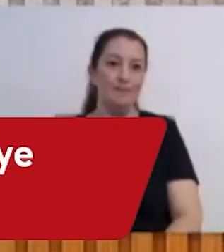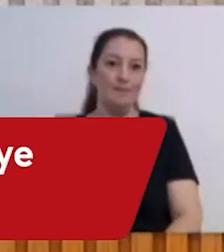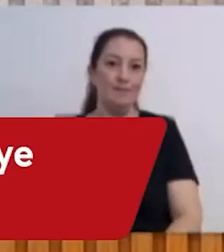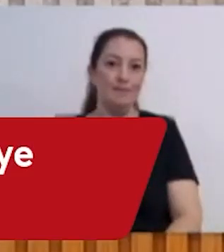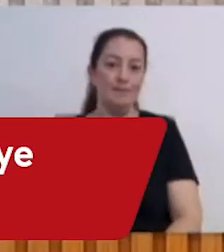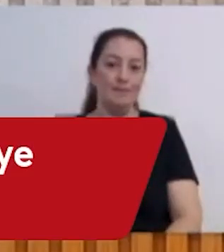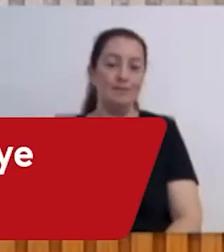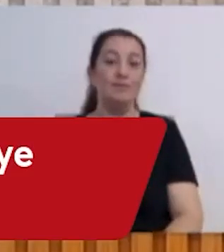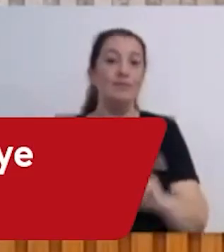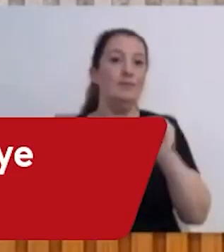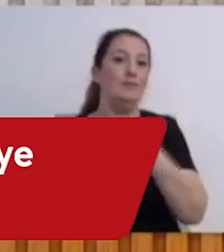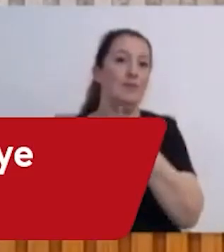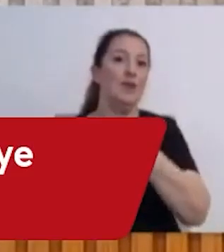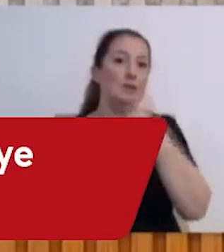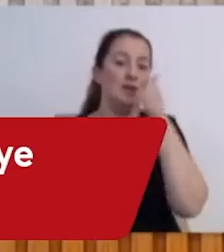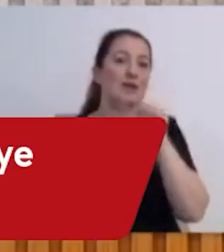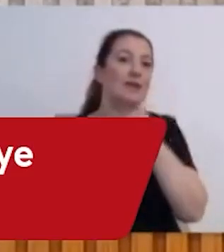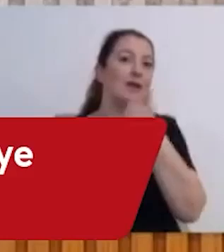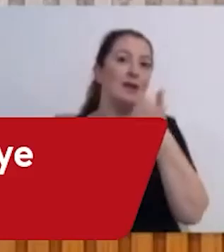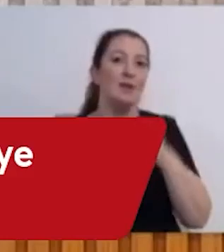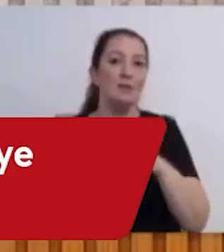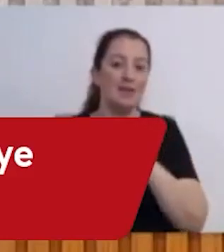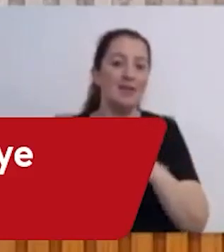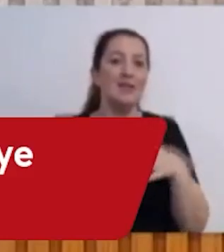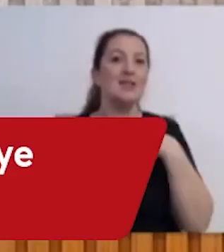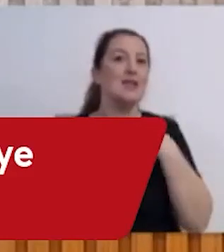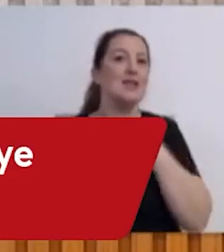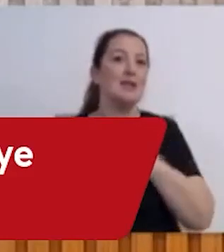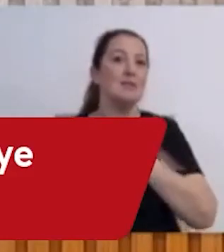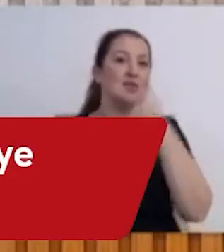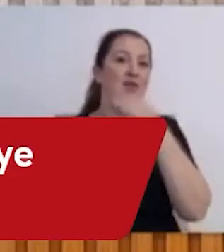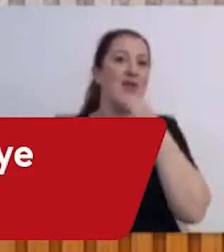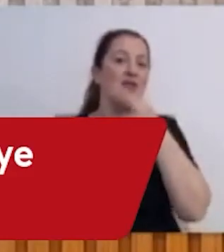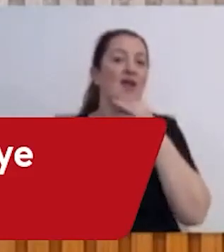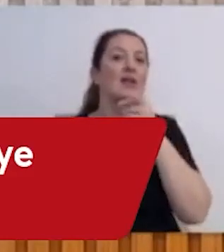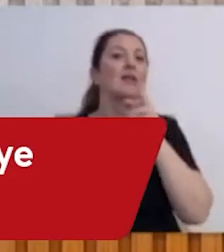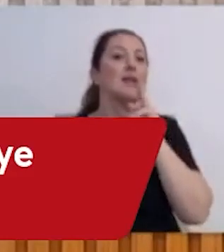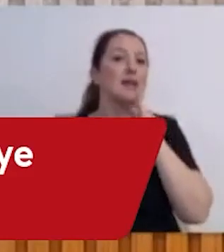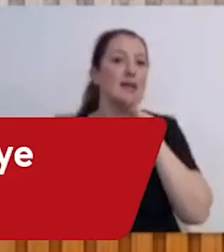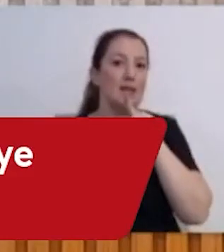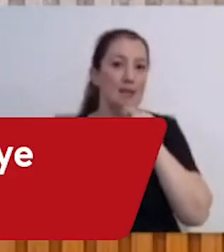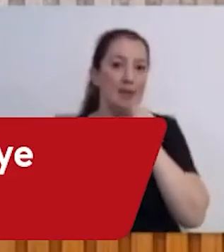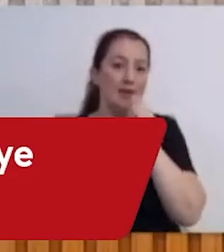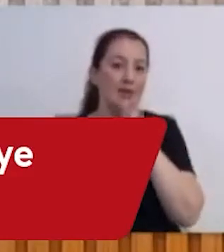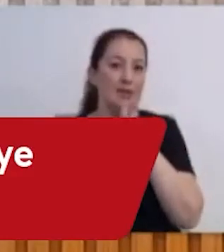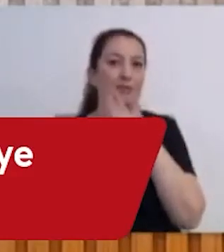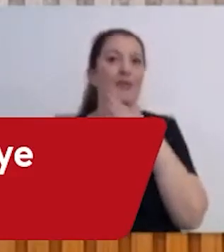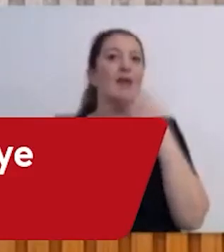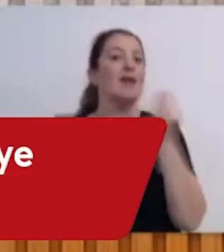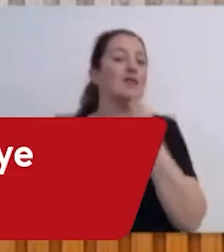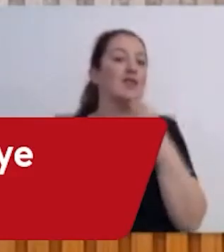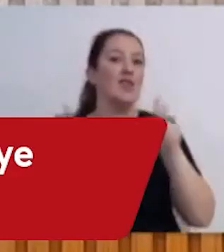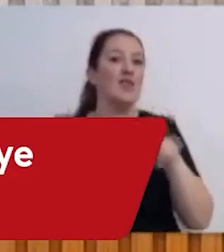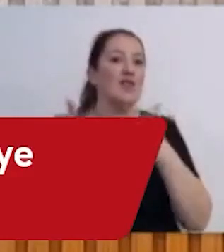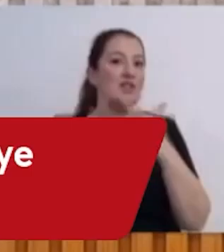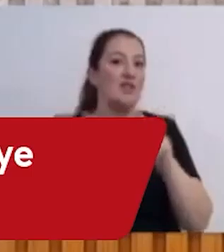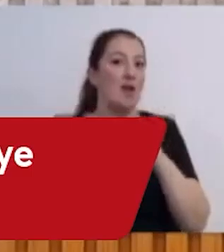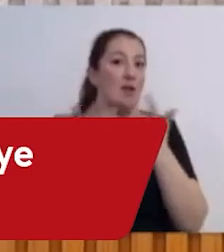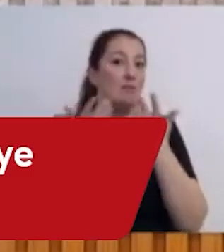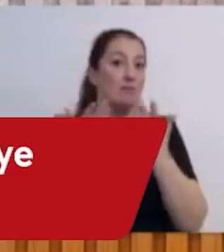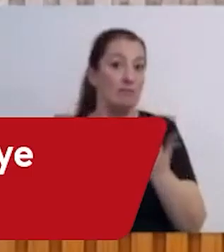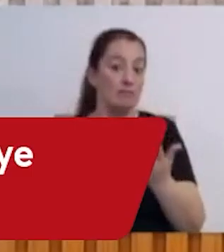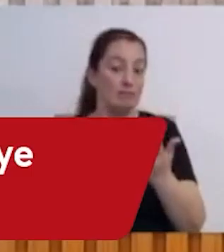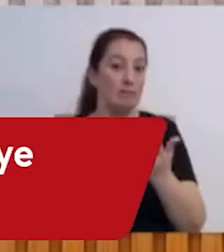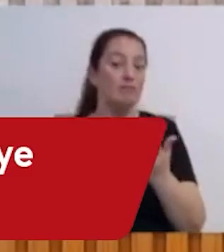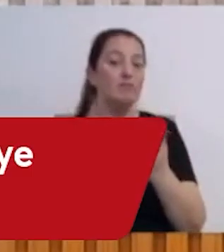Değerli başkanım, değerli meclis, sayın başkanımızın ifade ettiği gibi ilçemizde gençlik festivalleriyle alakalı